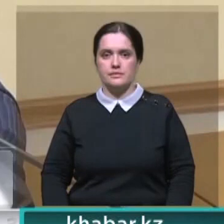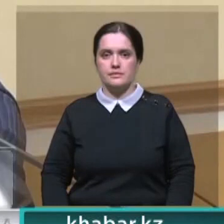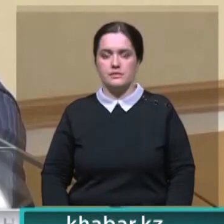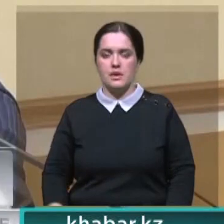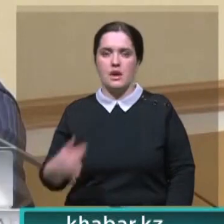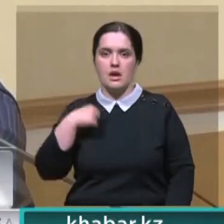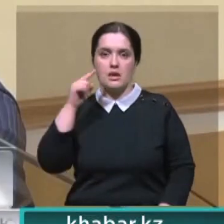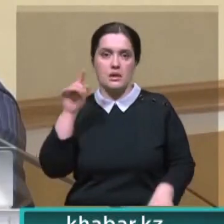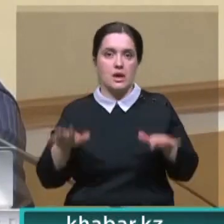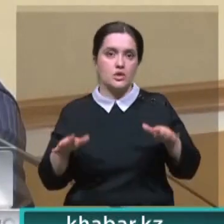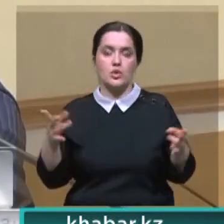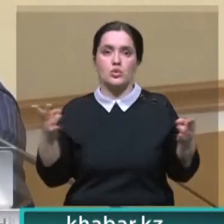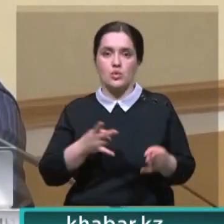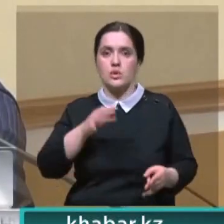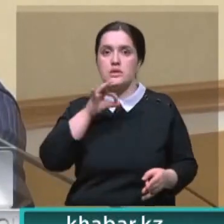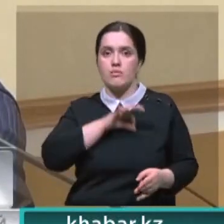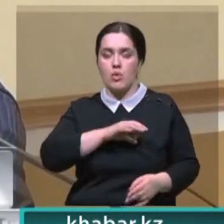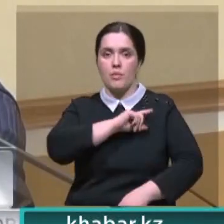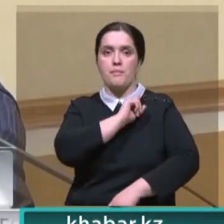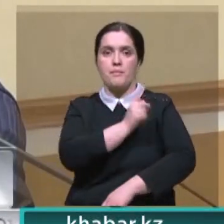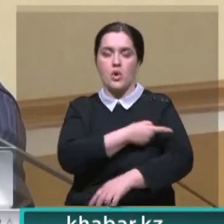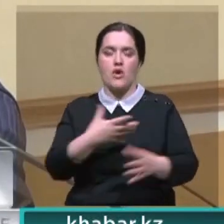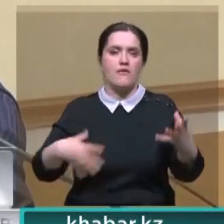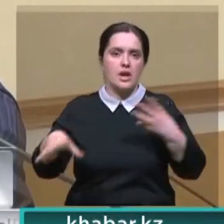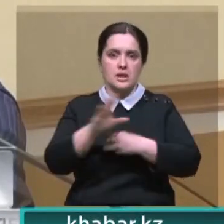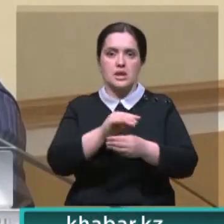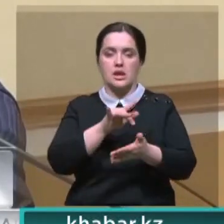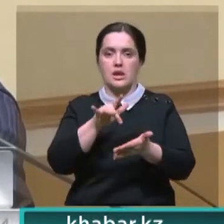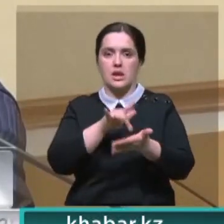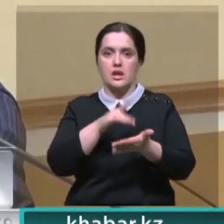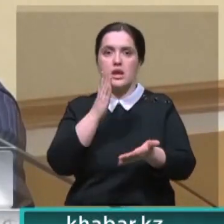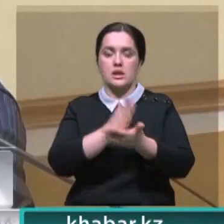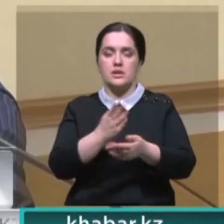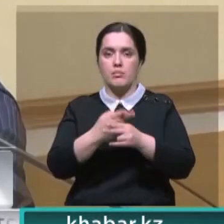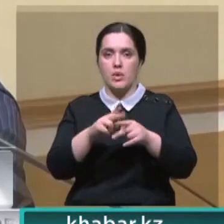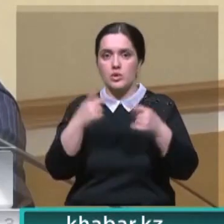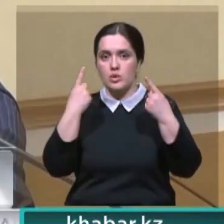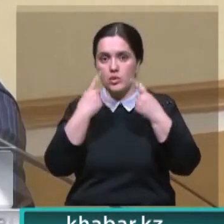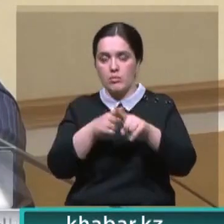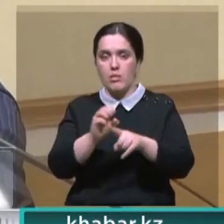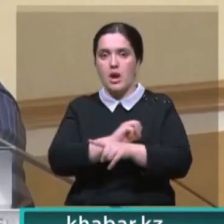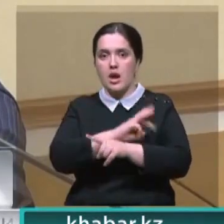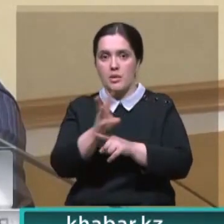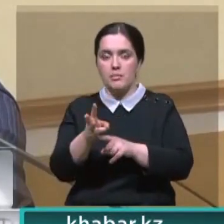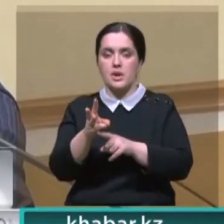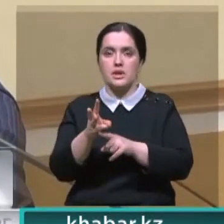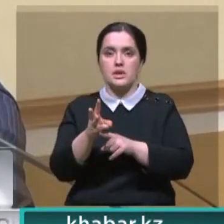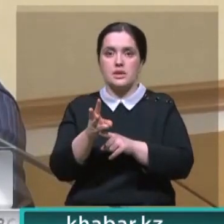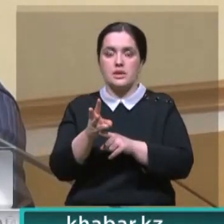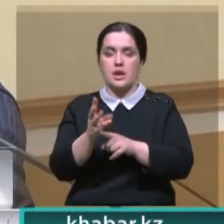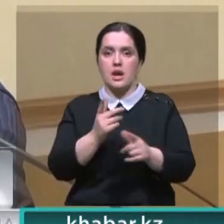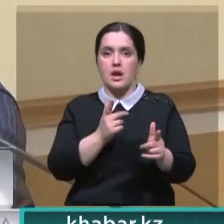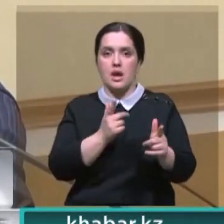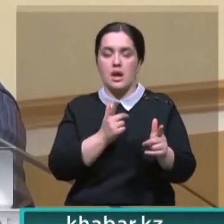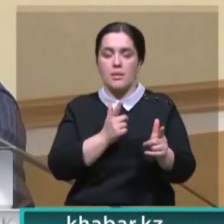Мне кажется, надо использовать имеющиеся мощности. Почти во всех регионах страны есть индустриальные зоны, которые обеспечены инфраструктурой,